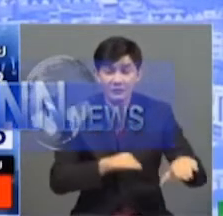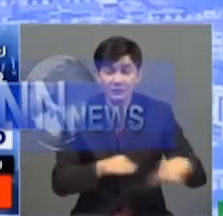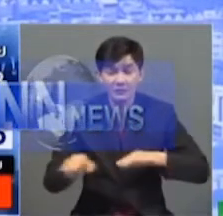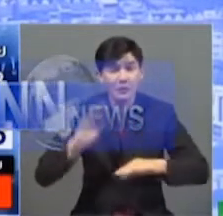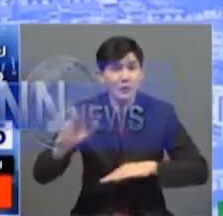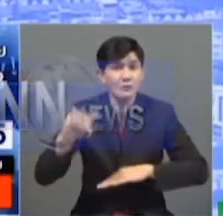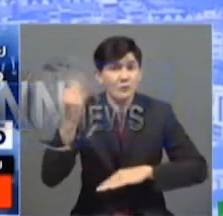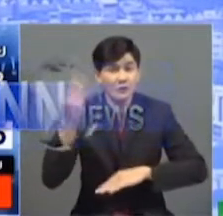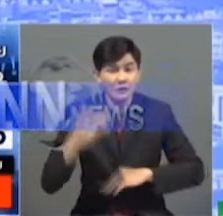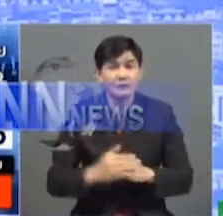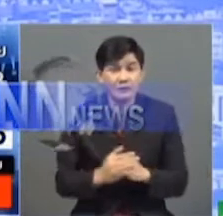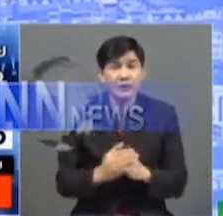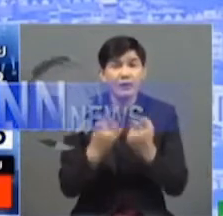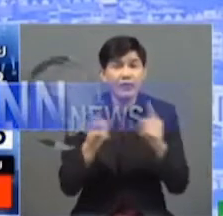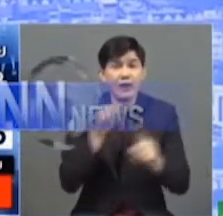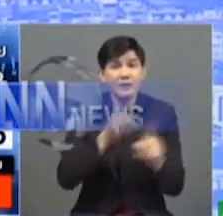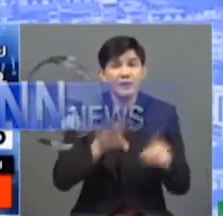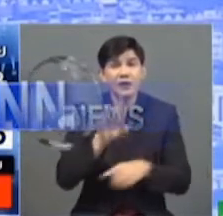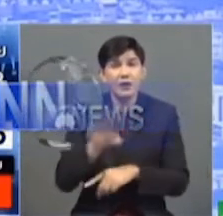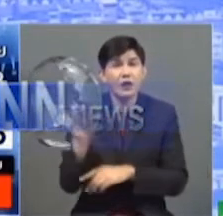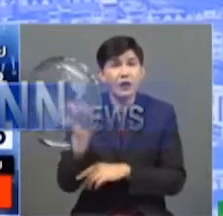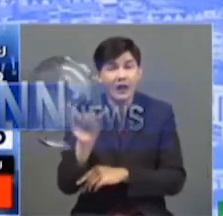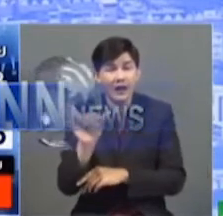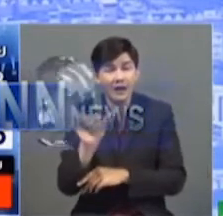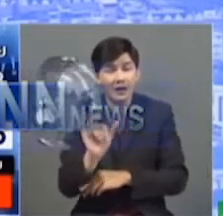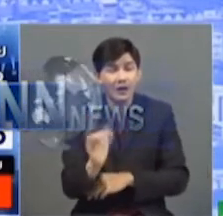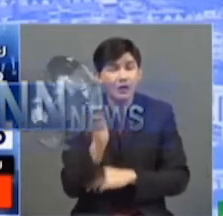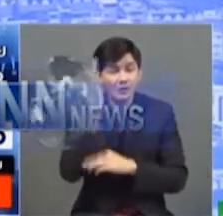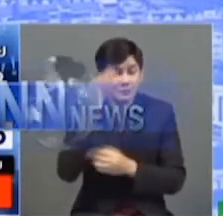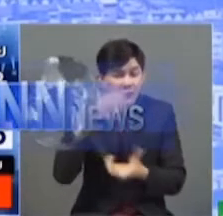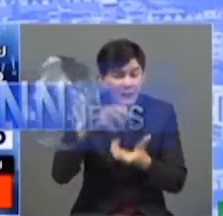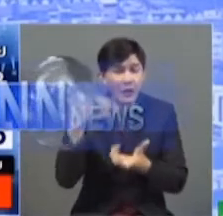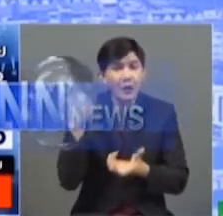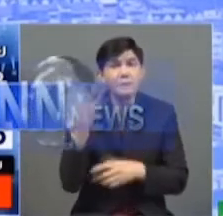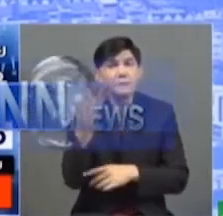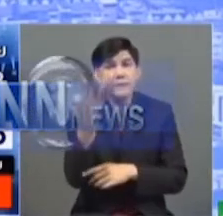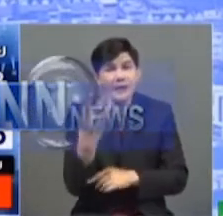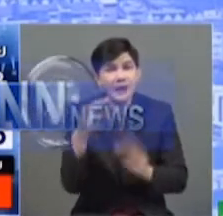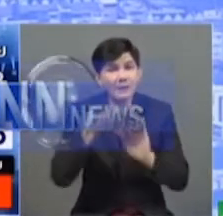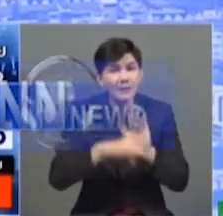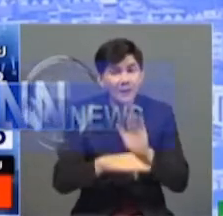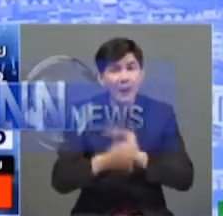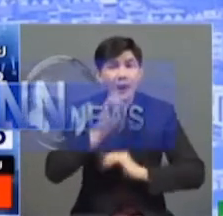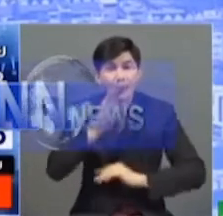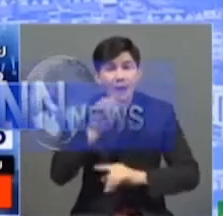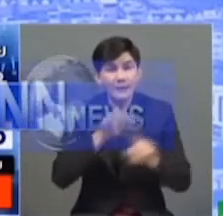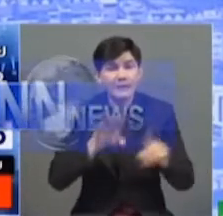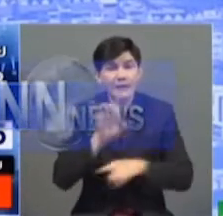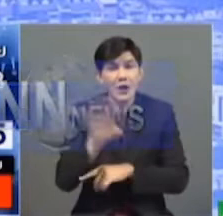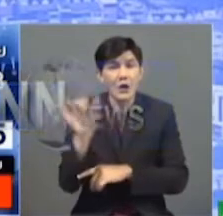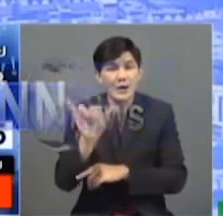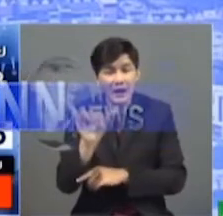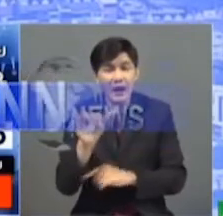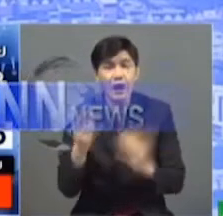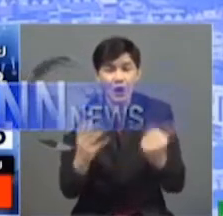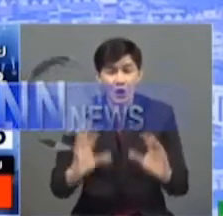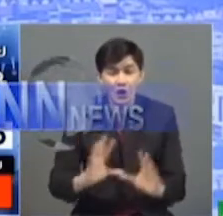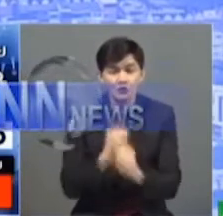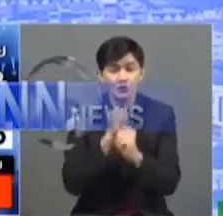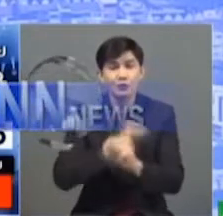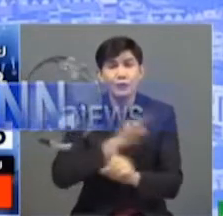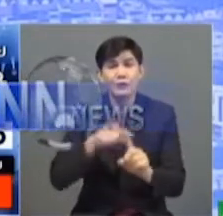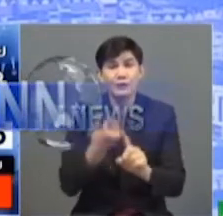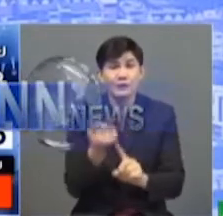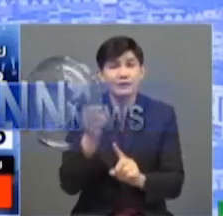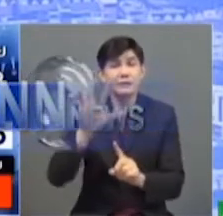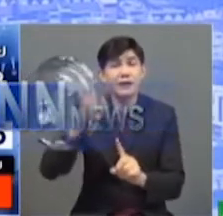นยันผู้ป่วยสะสม 3,015 คนรักษาอยู่163คนและเสียชีวิตคงที่นะคะรวมอยู่ที่56คนส่วน